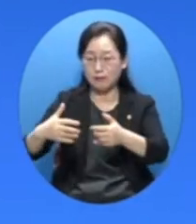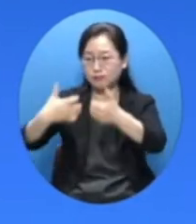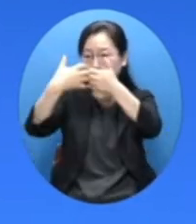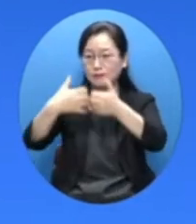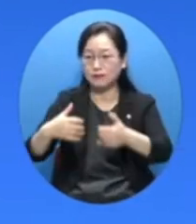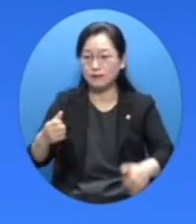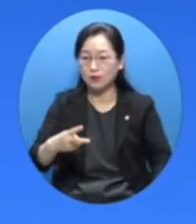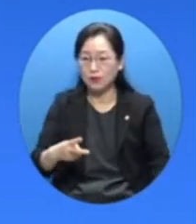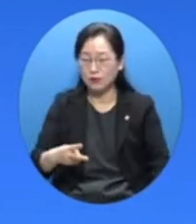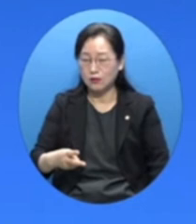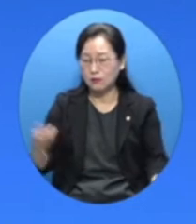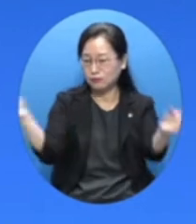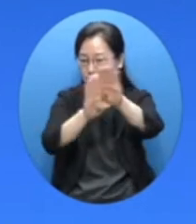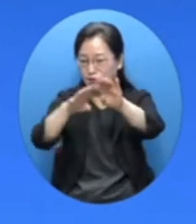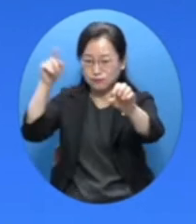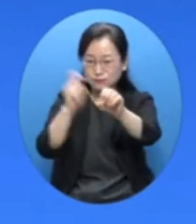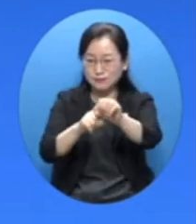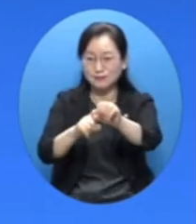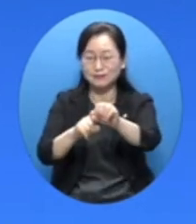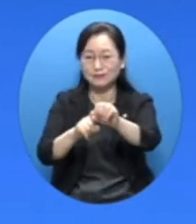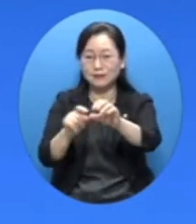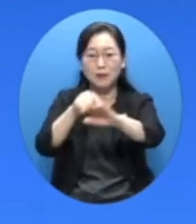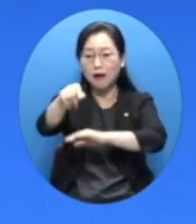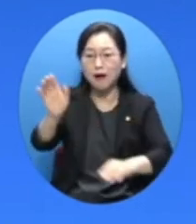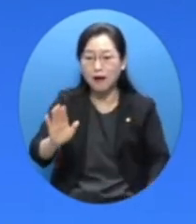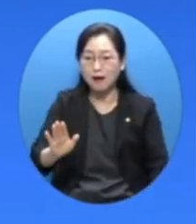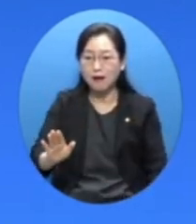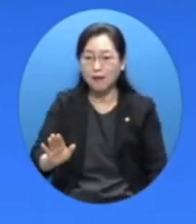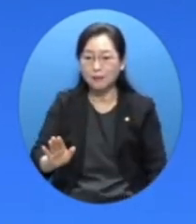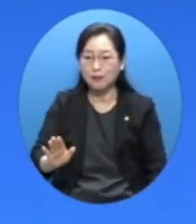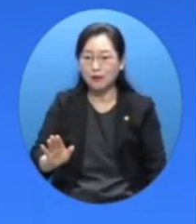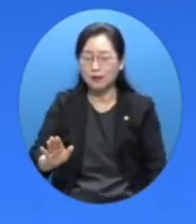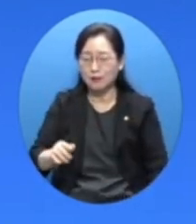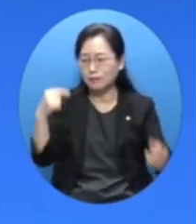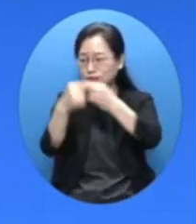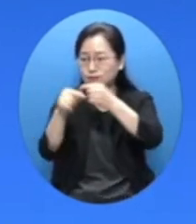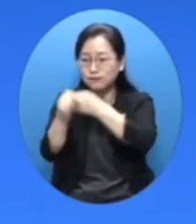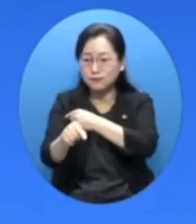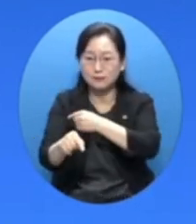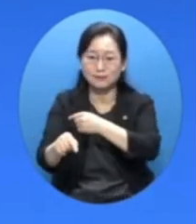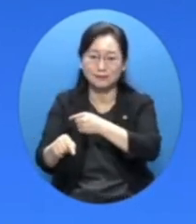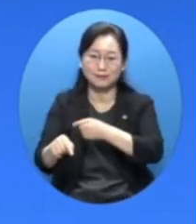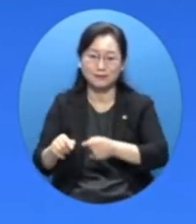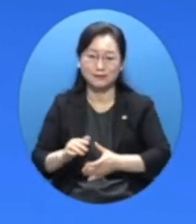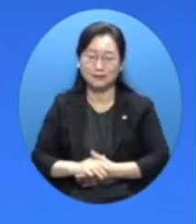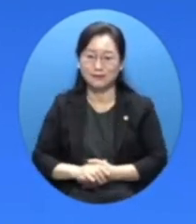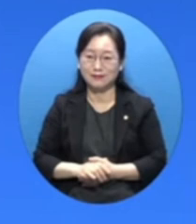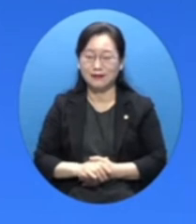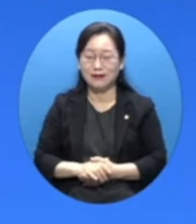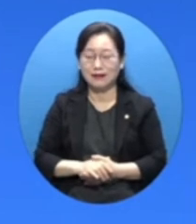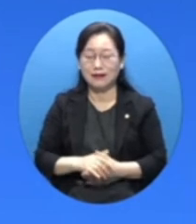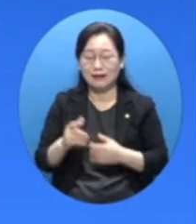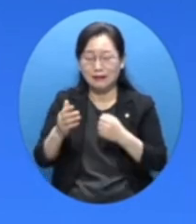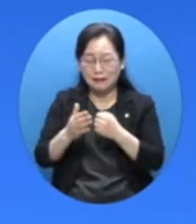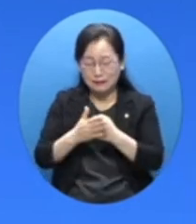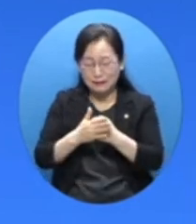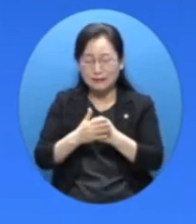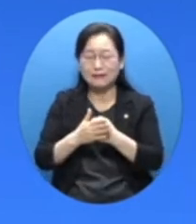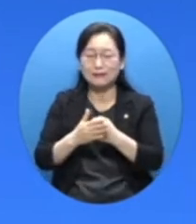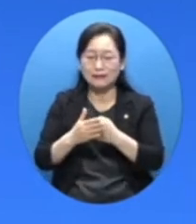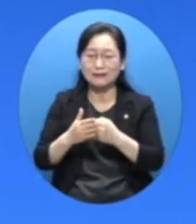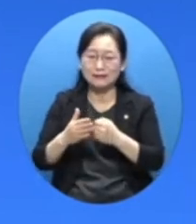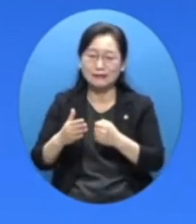문 잠그고 자기 방에 들어서 나오질 않고 완전히 엇박자로 나갑니다 그래서 그것이